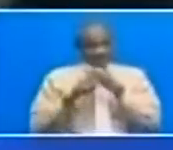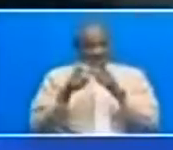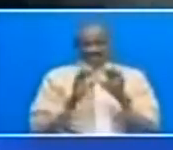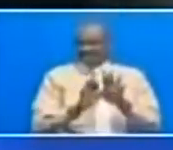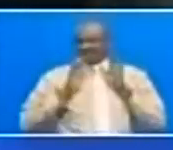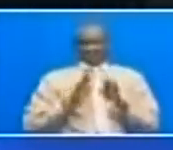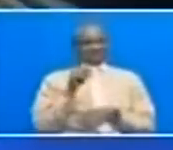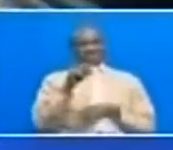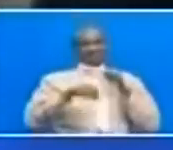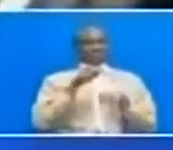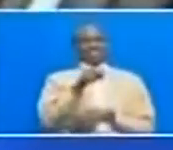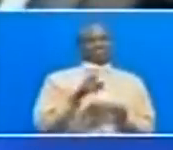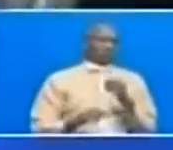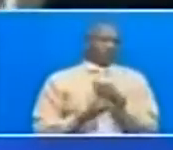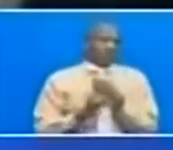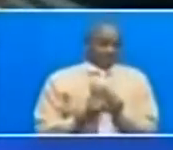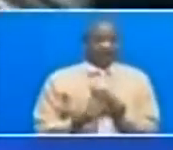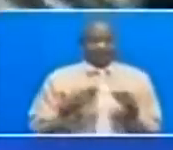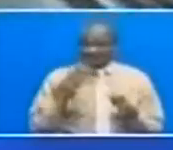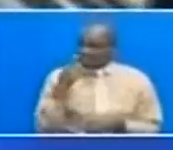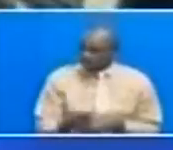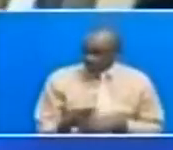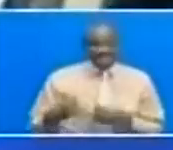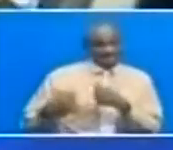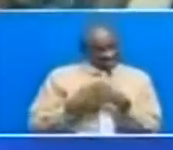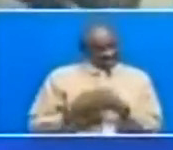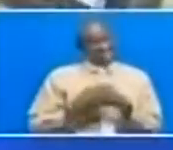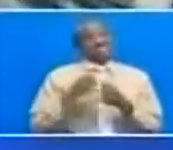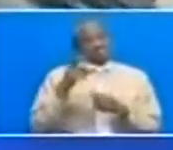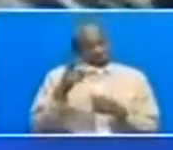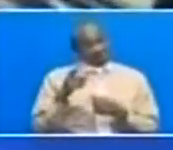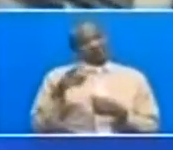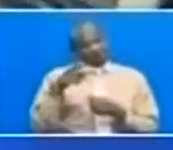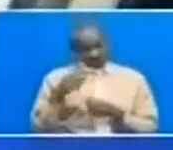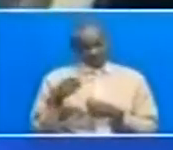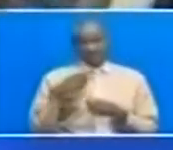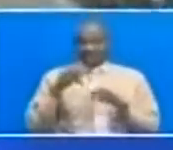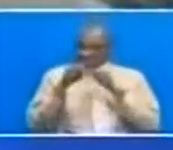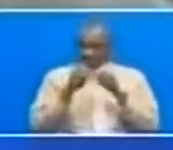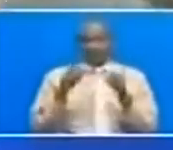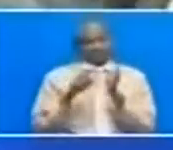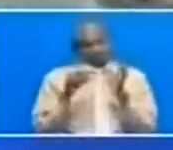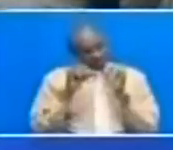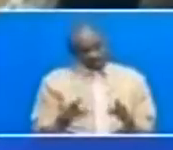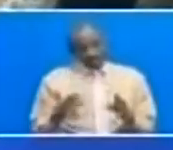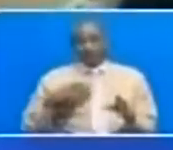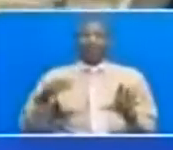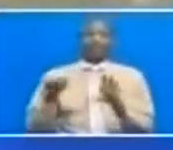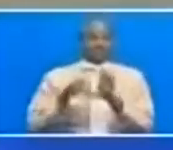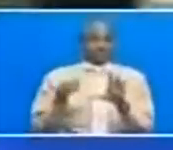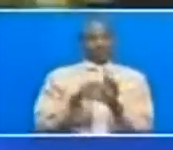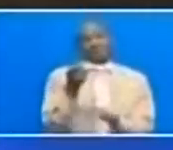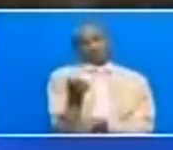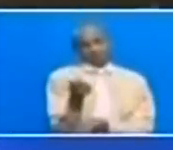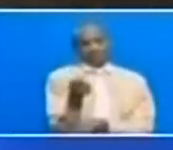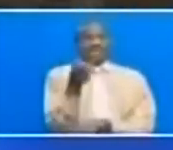baadhi ya mashindano, Kinja anasema kwao changamoto sio usimamizi bali idadi ya washiriki. Tayari mashindano haya